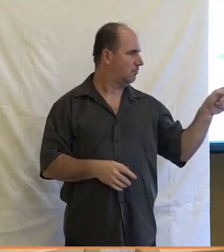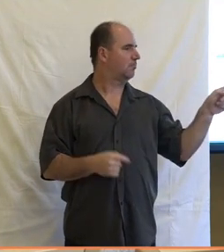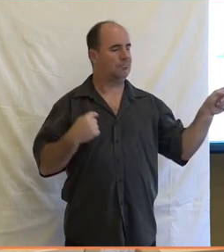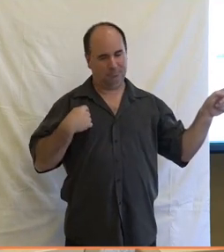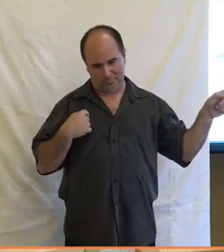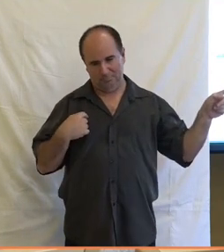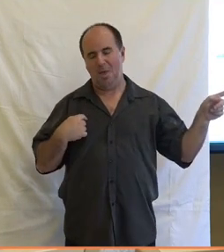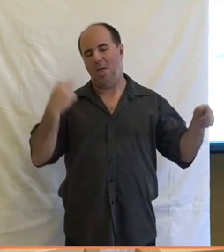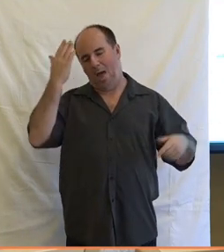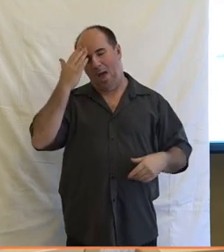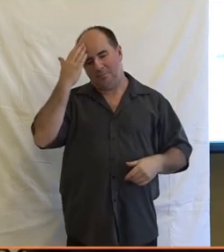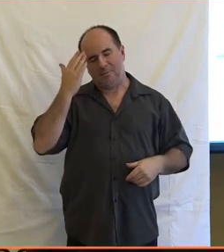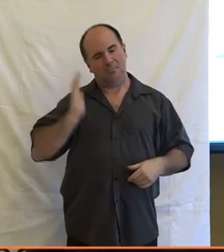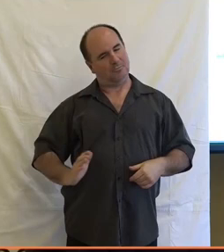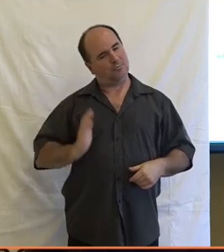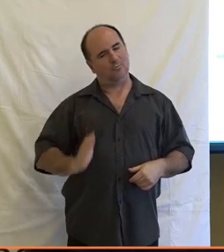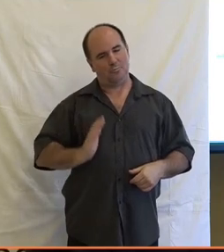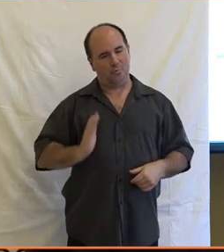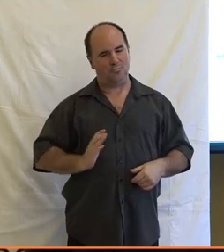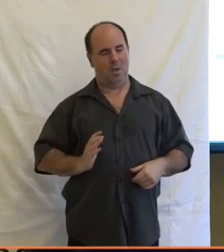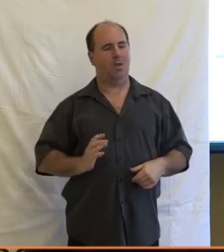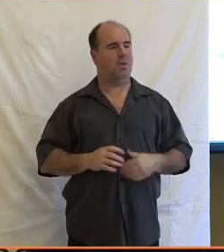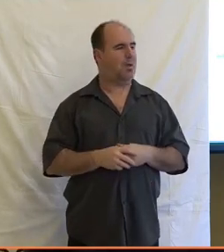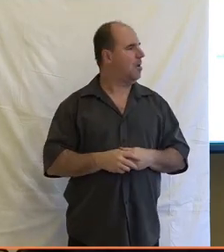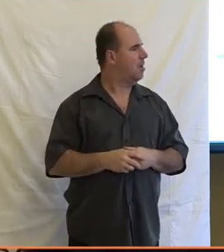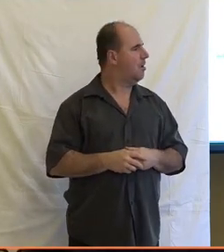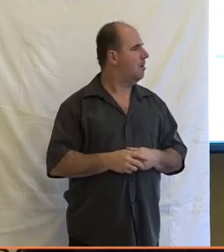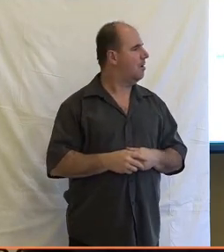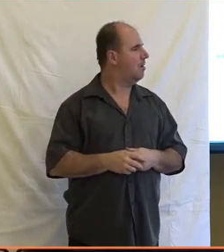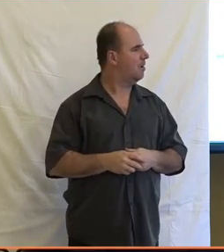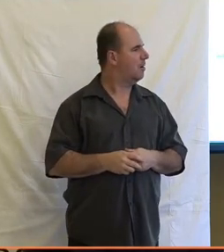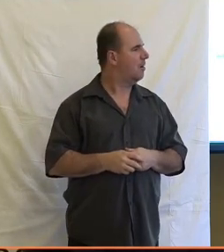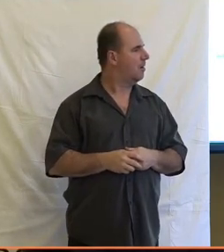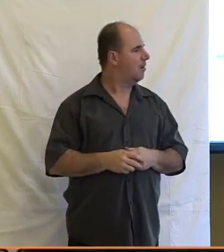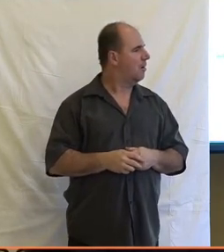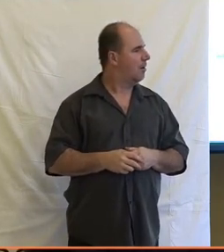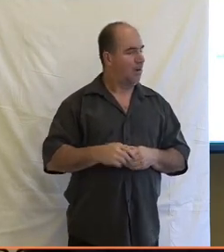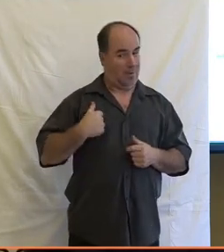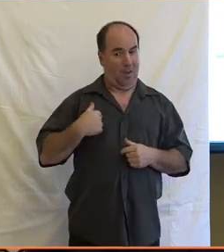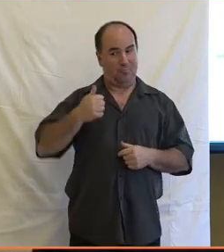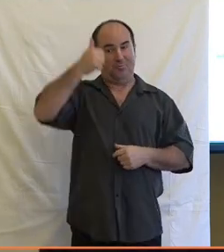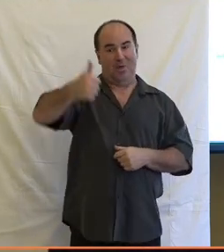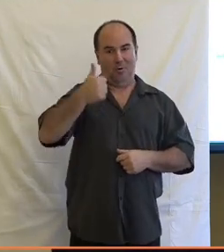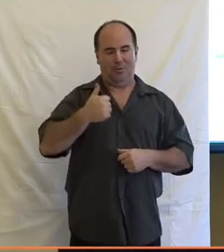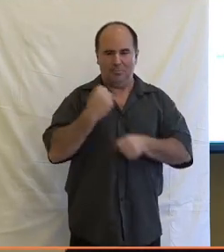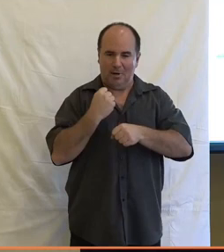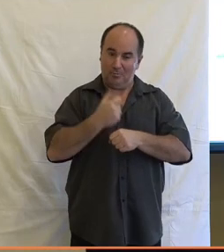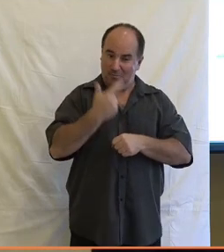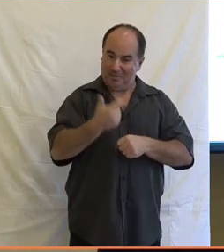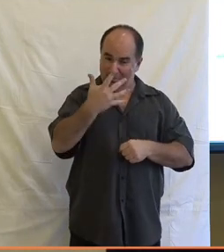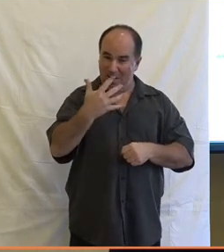říkal v předchozím vstupu, jednak jsem jako už trochu ze staré školy, příští rok mám 25 let v oboru, takže